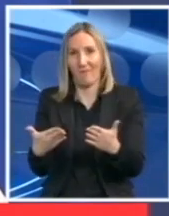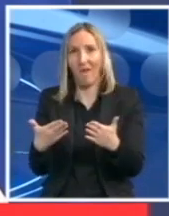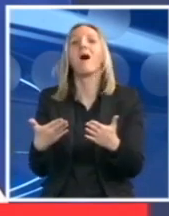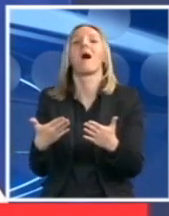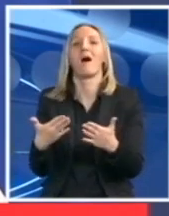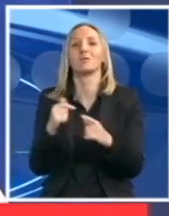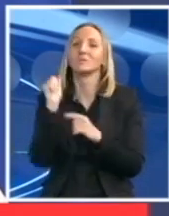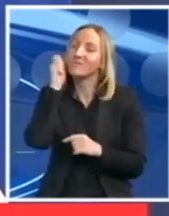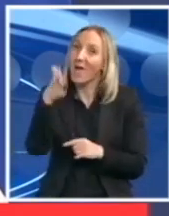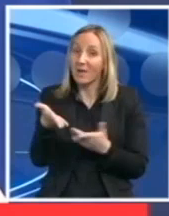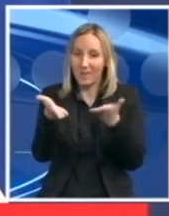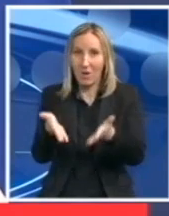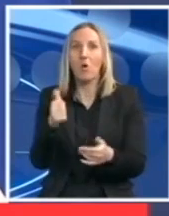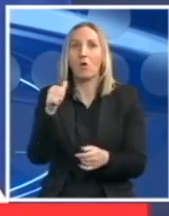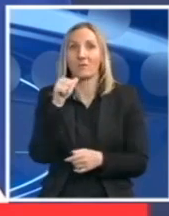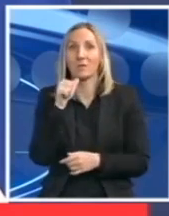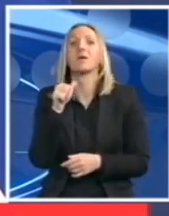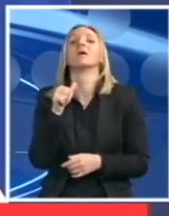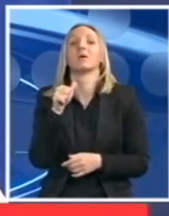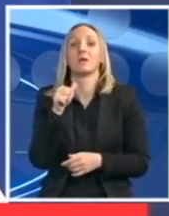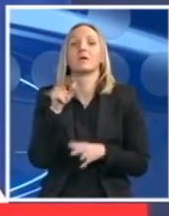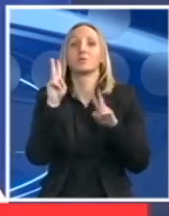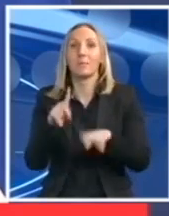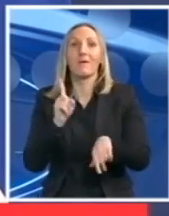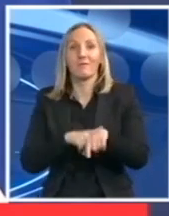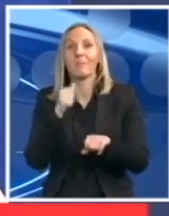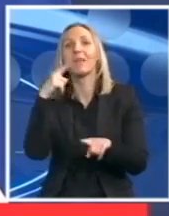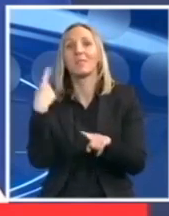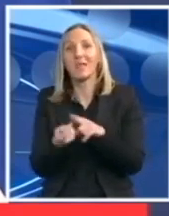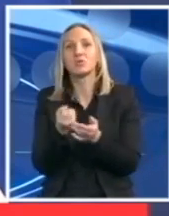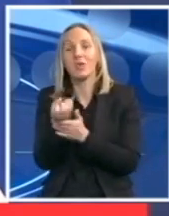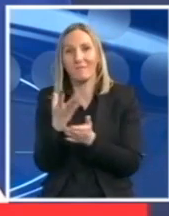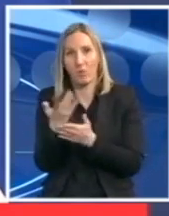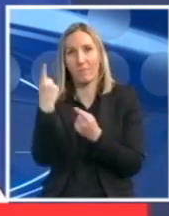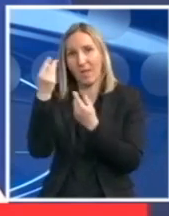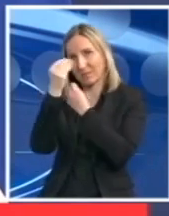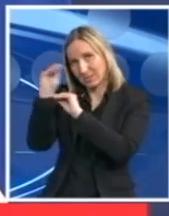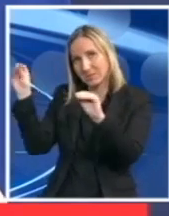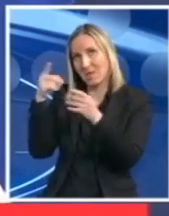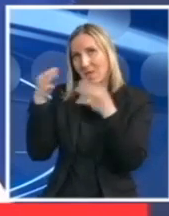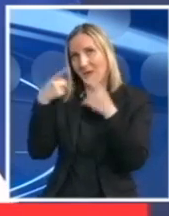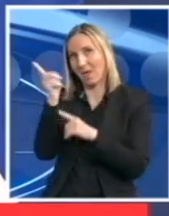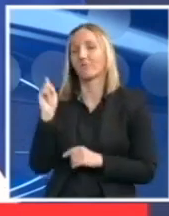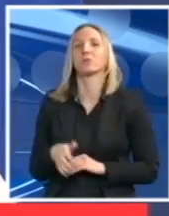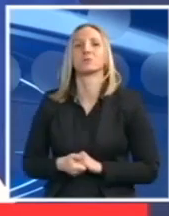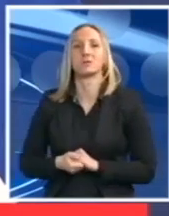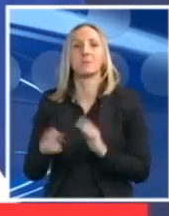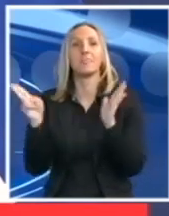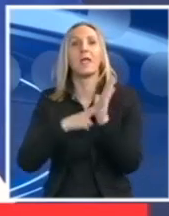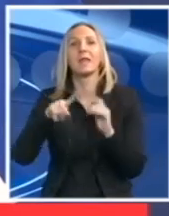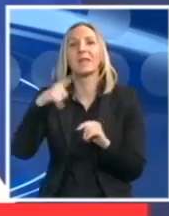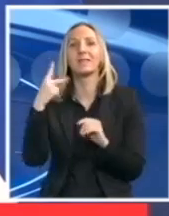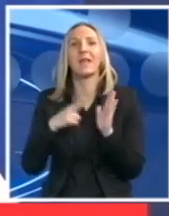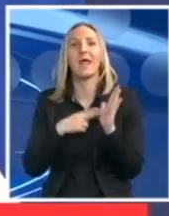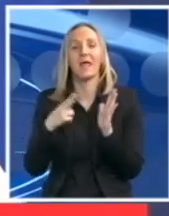što iznosite pre svega pravovremene i tačne informacije. Hvala, možemo dalje. N1, Nenad